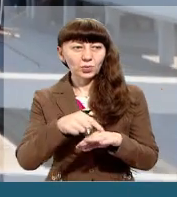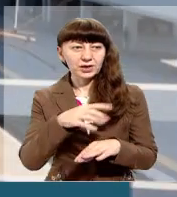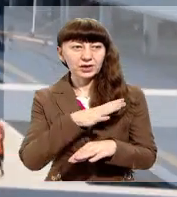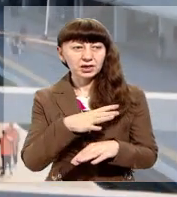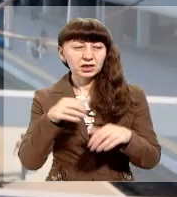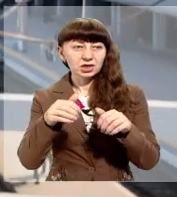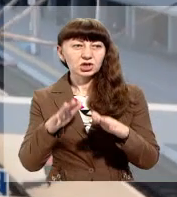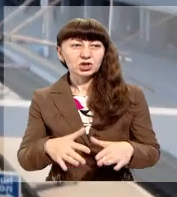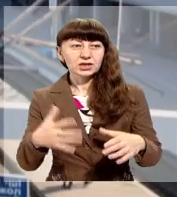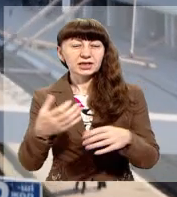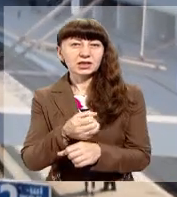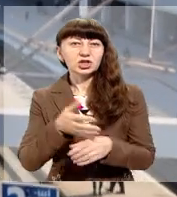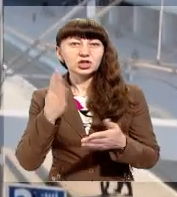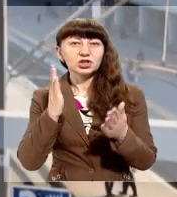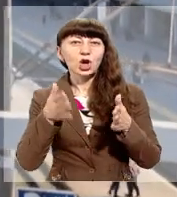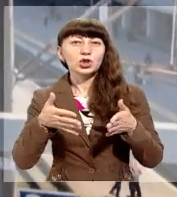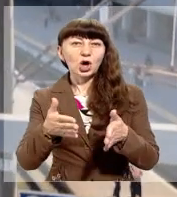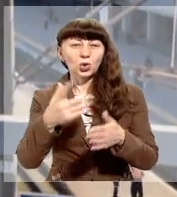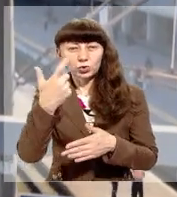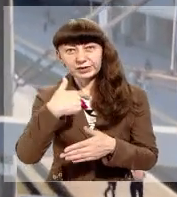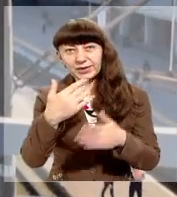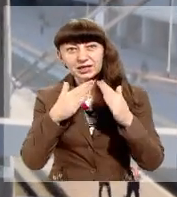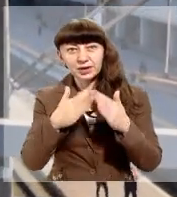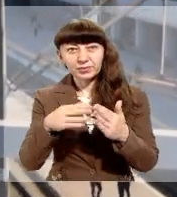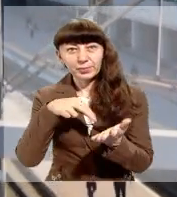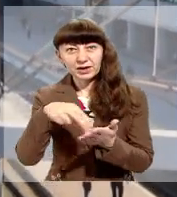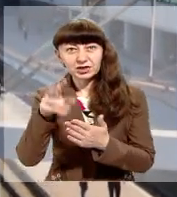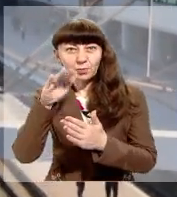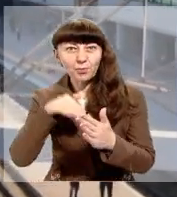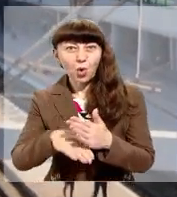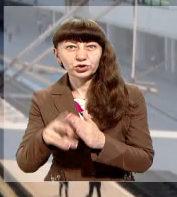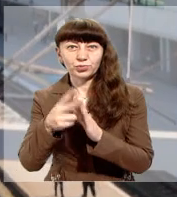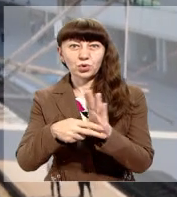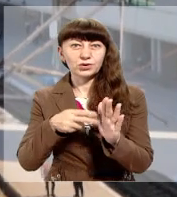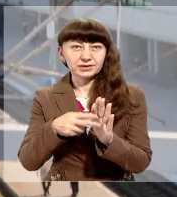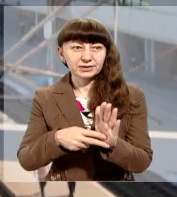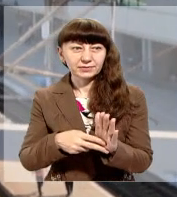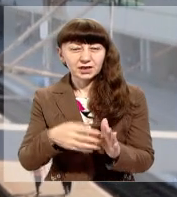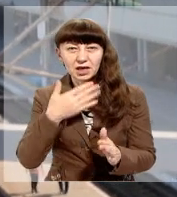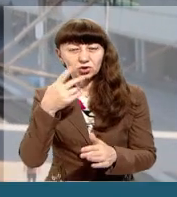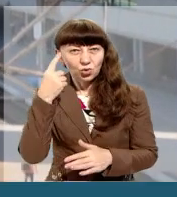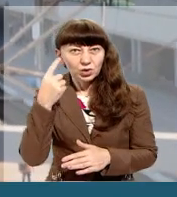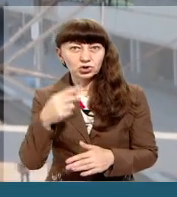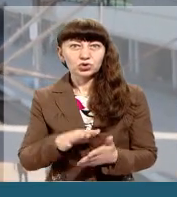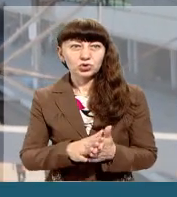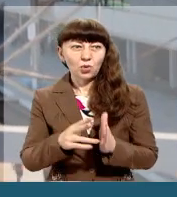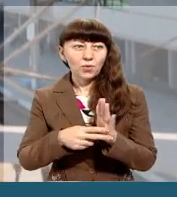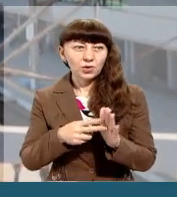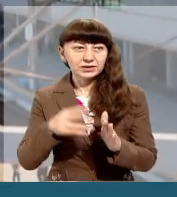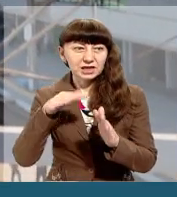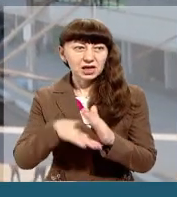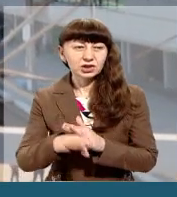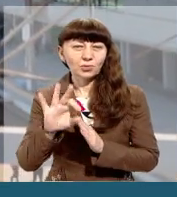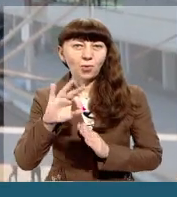решил сократить путь к себе домой и решил пройти под самим составом. Не подозревая опасность, он прошел, залез под